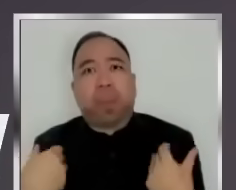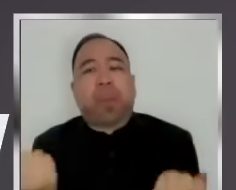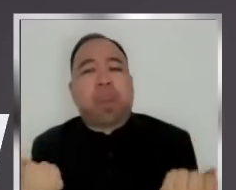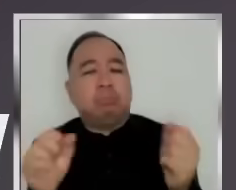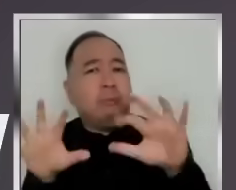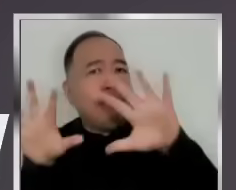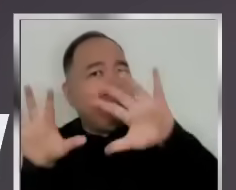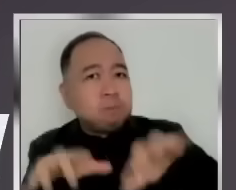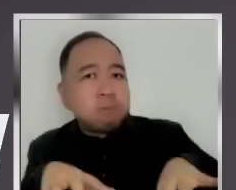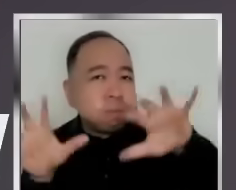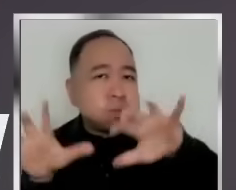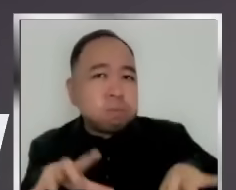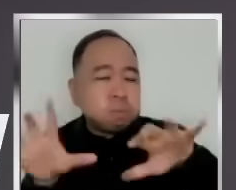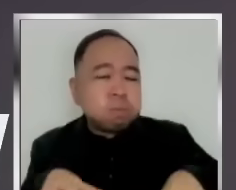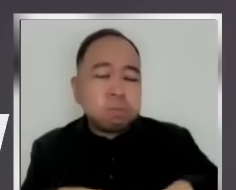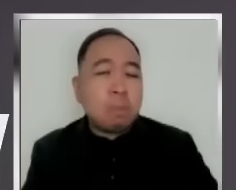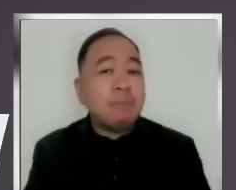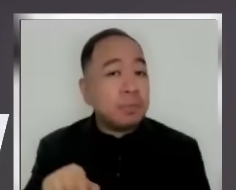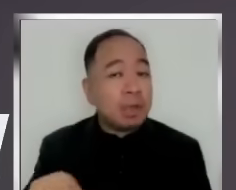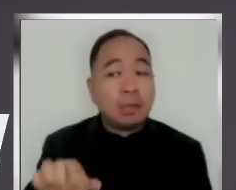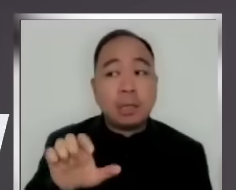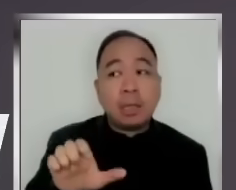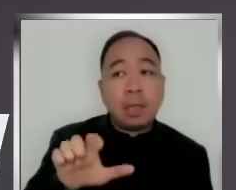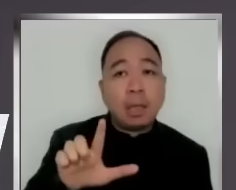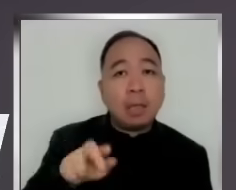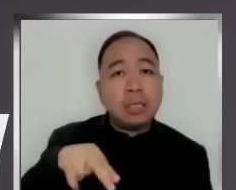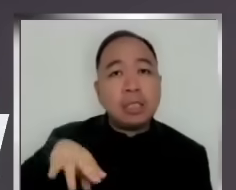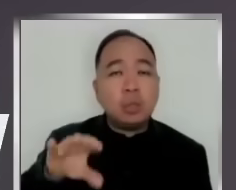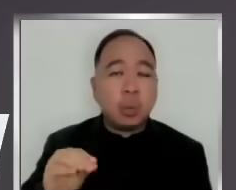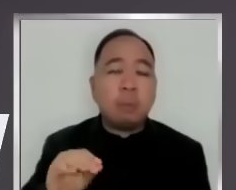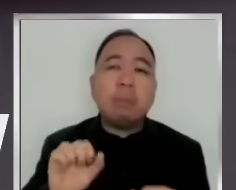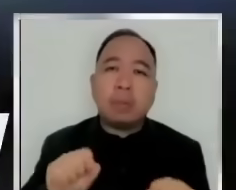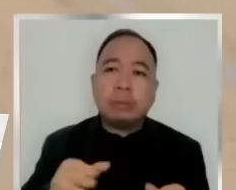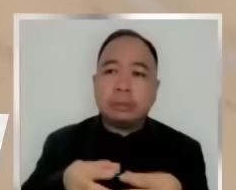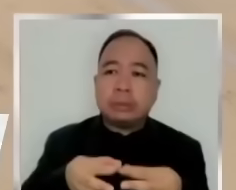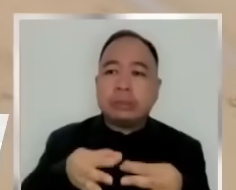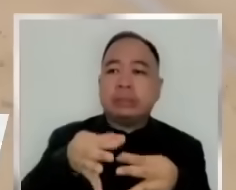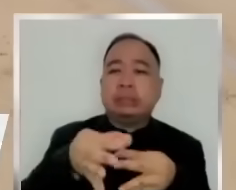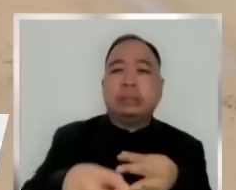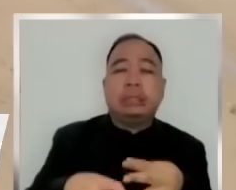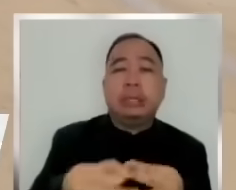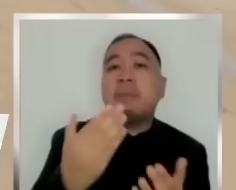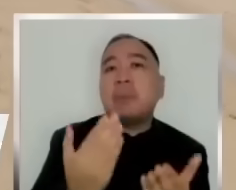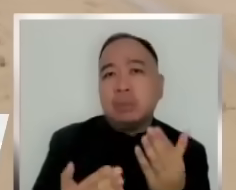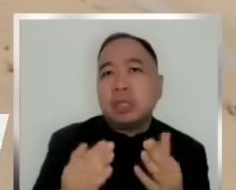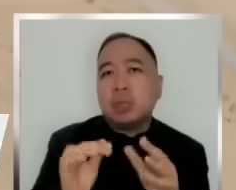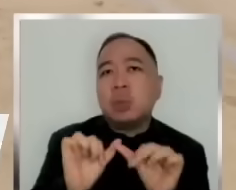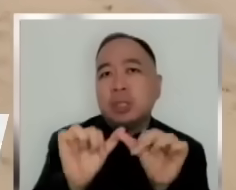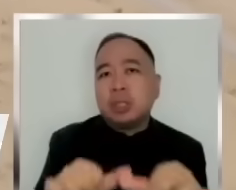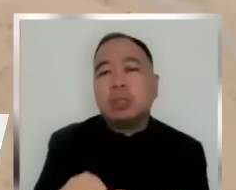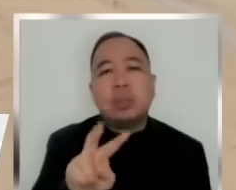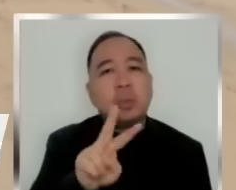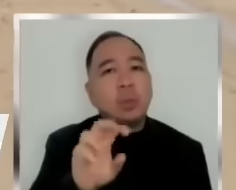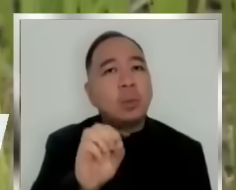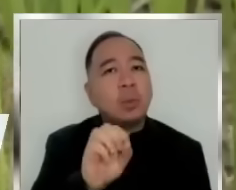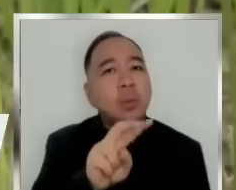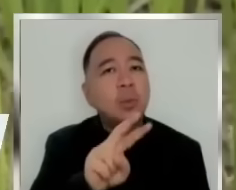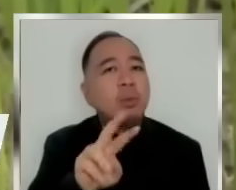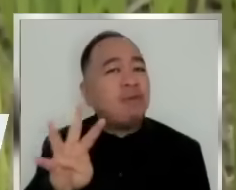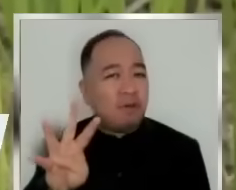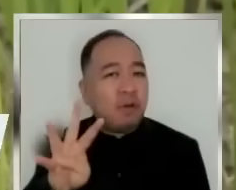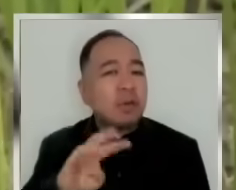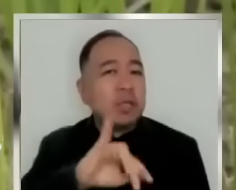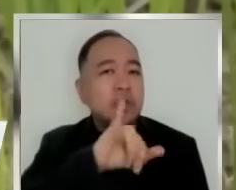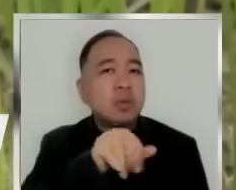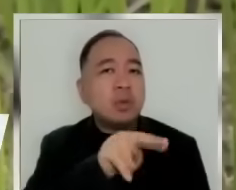yan at posibleng ito ay aabot hanggang first quarter ng 2024. Sa muling pag-iral ng El Nino sa bansa,